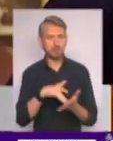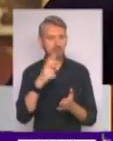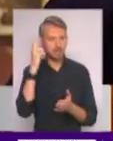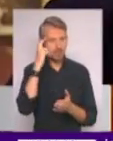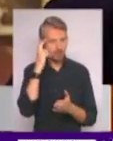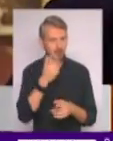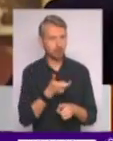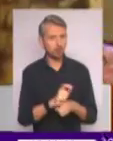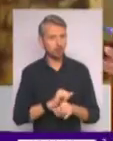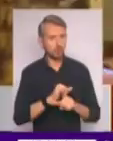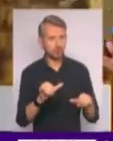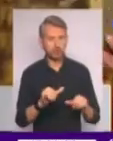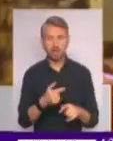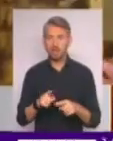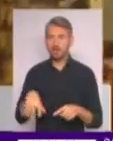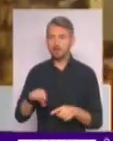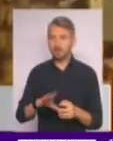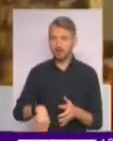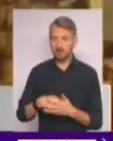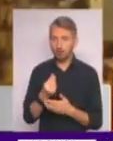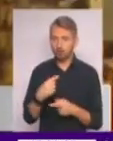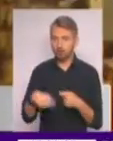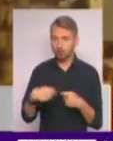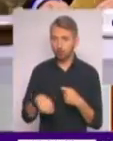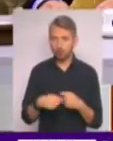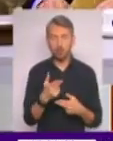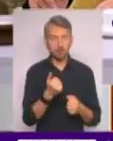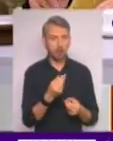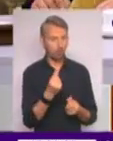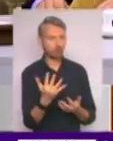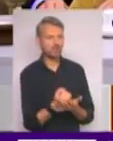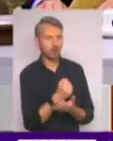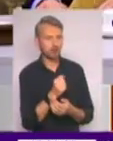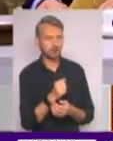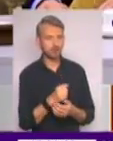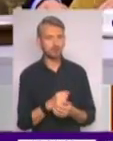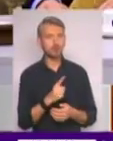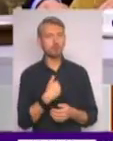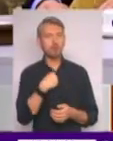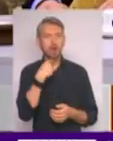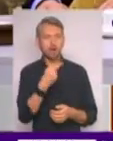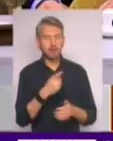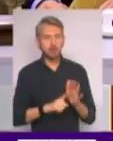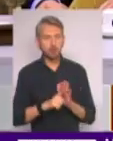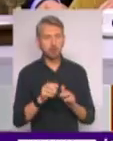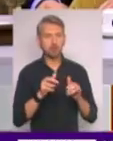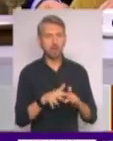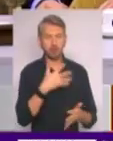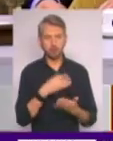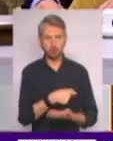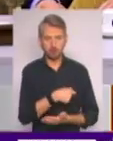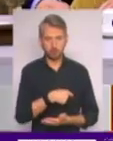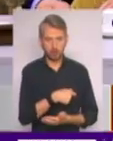сильно розвинута. Але це все за кошти саме це спонсорів. Це кошти притягнуті. Я чому і казав на початку, що діяльність свою як